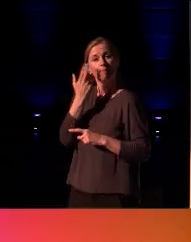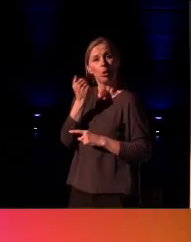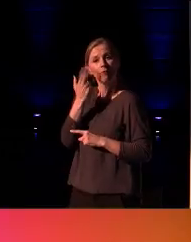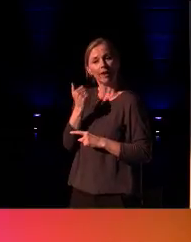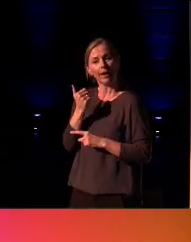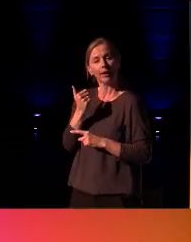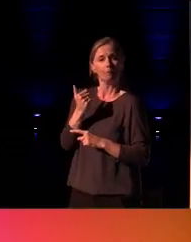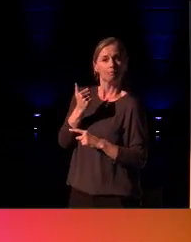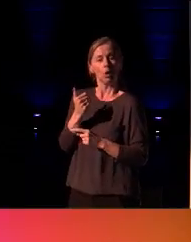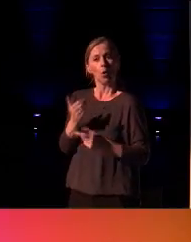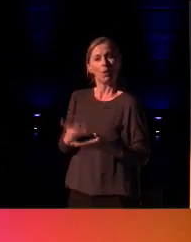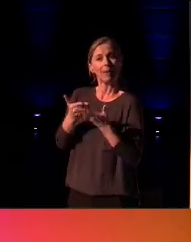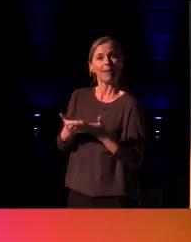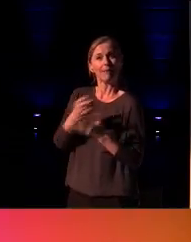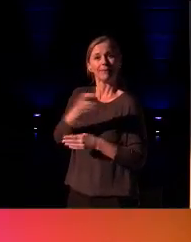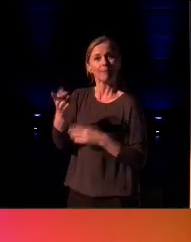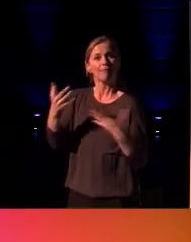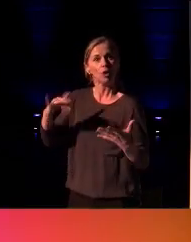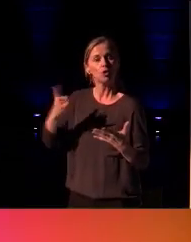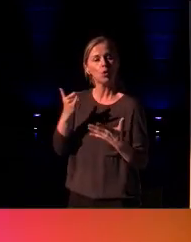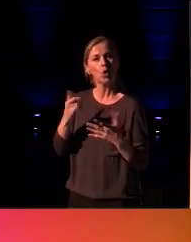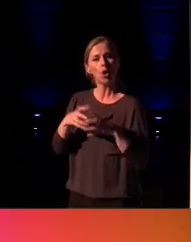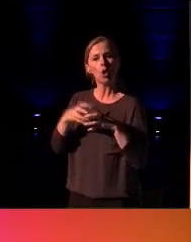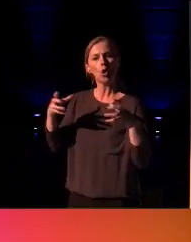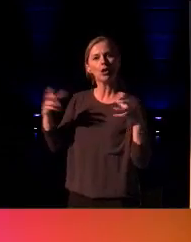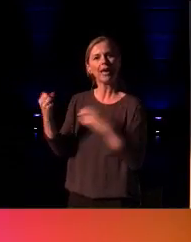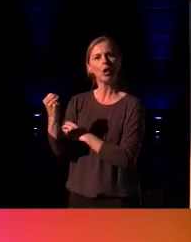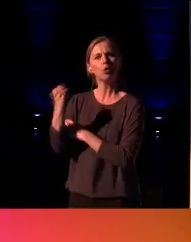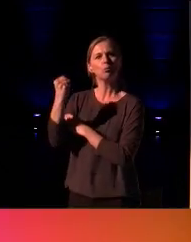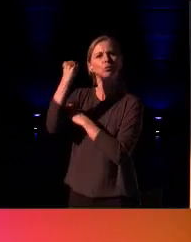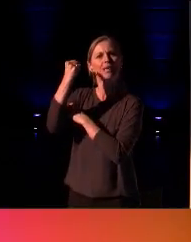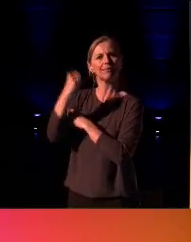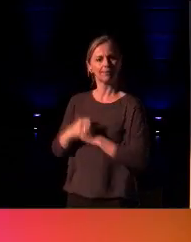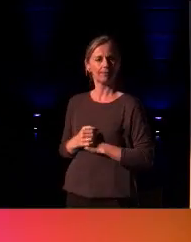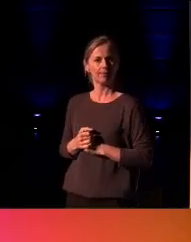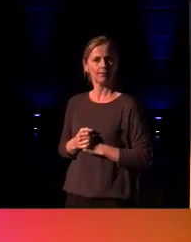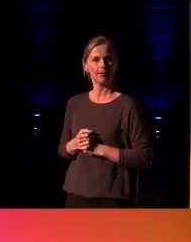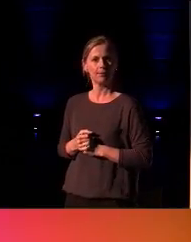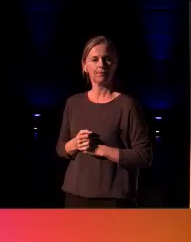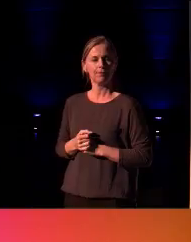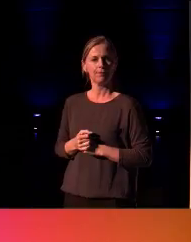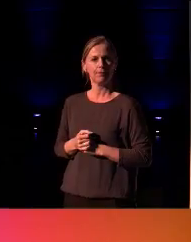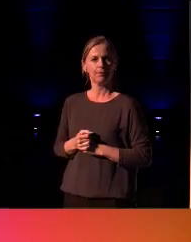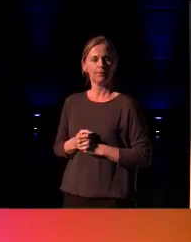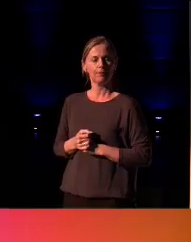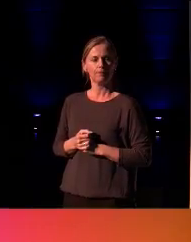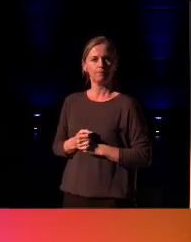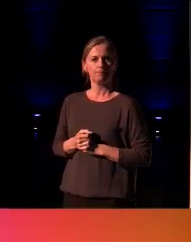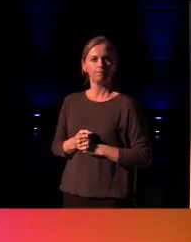å gjøre og hjelpe med, det å øke robustheten.